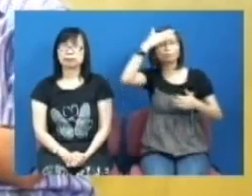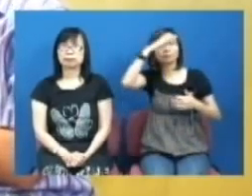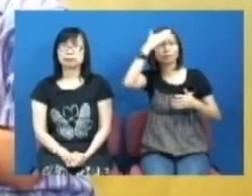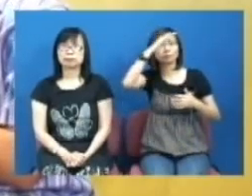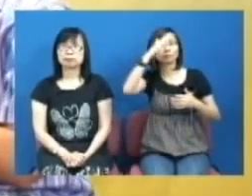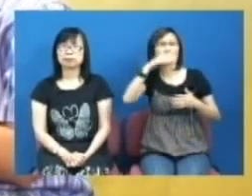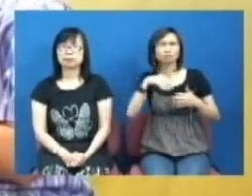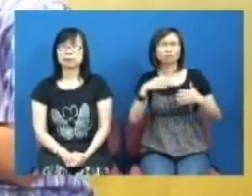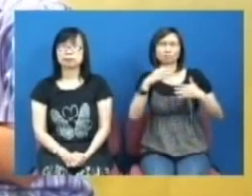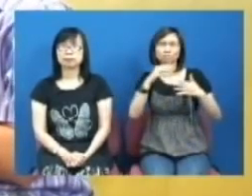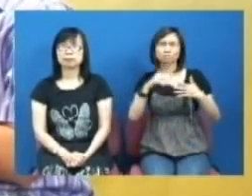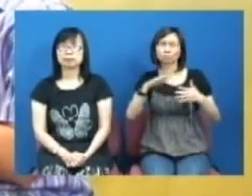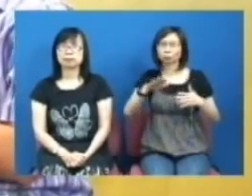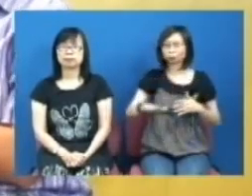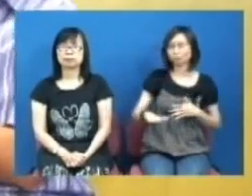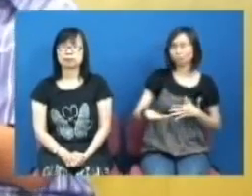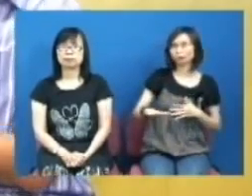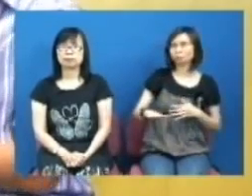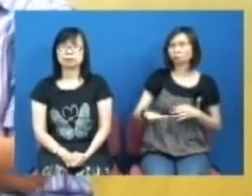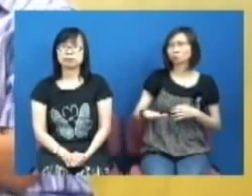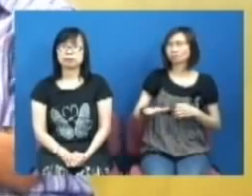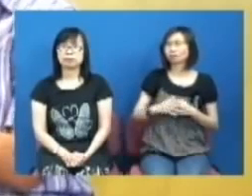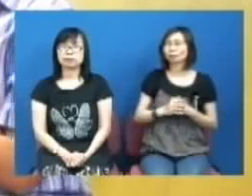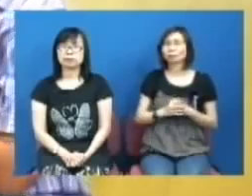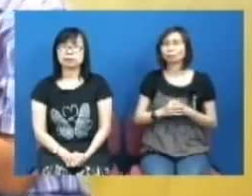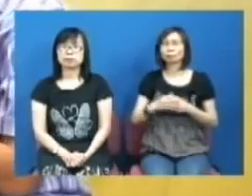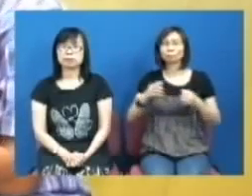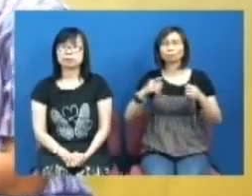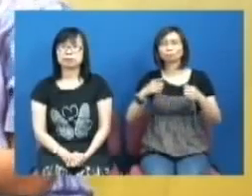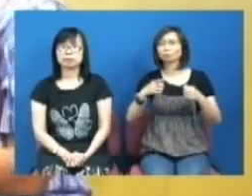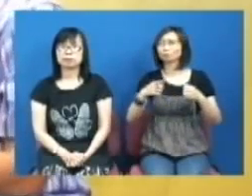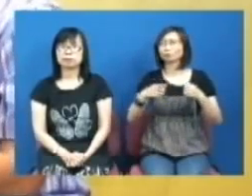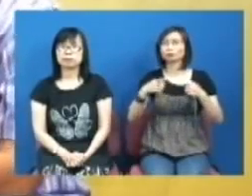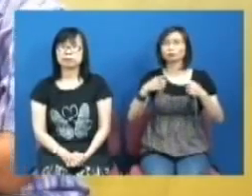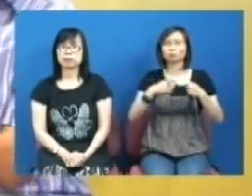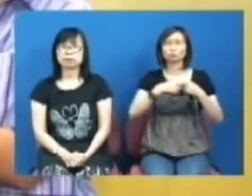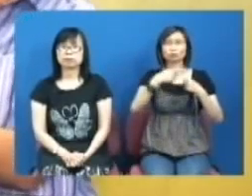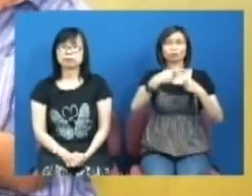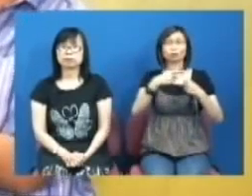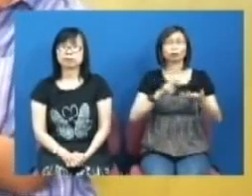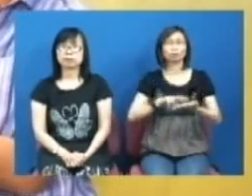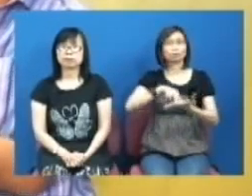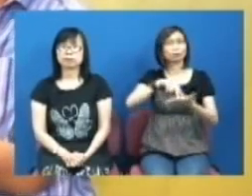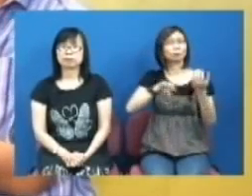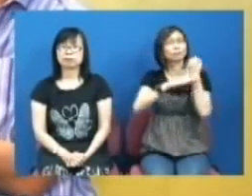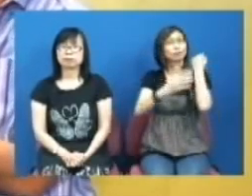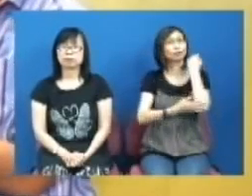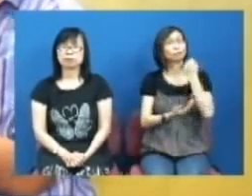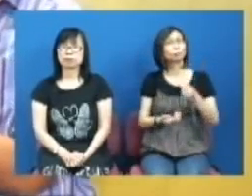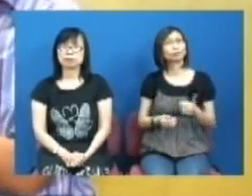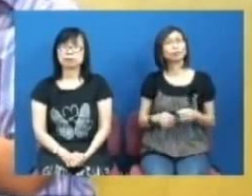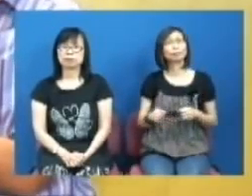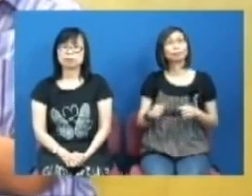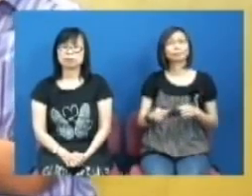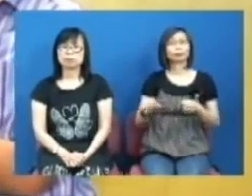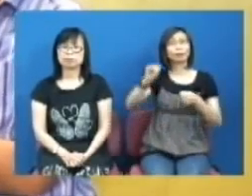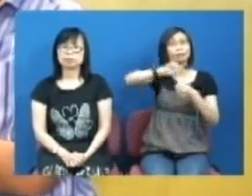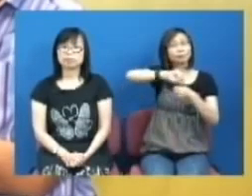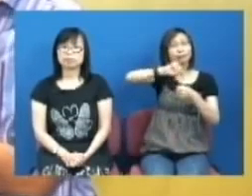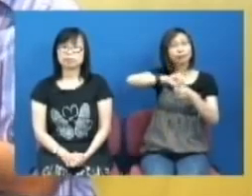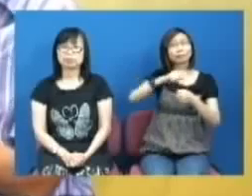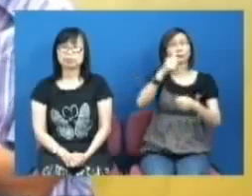低，咁點解第一立法會仲要加多10個議席咧？咁即係依樣嘢其實同張學民意有一個背道而